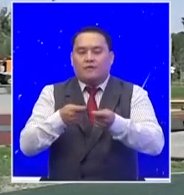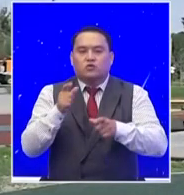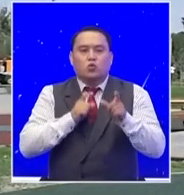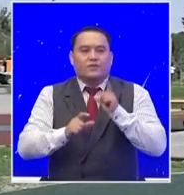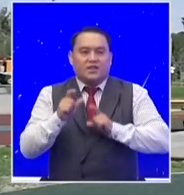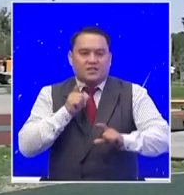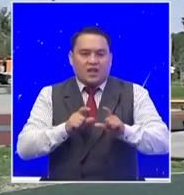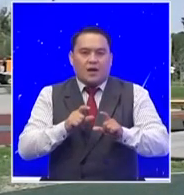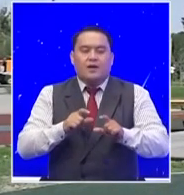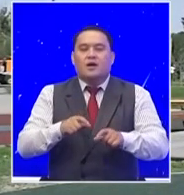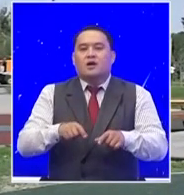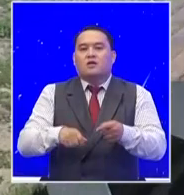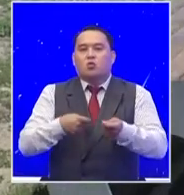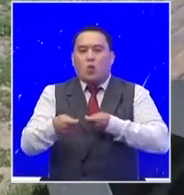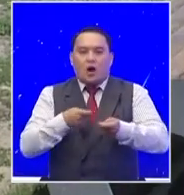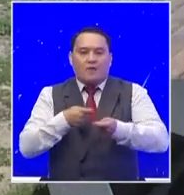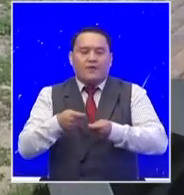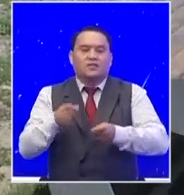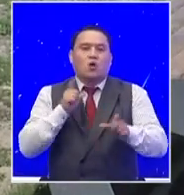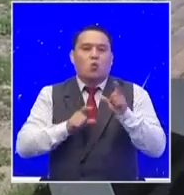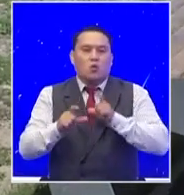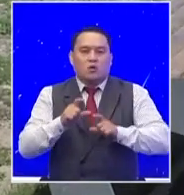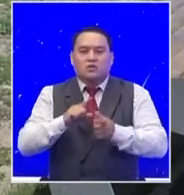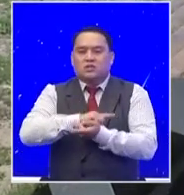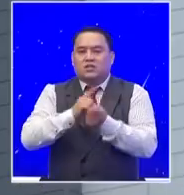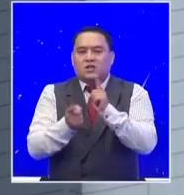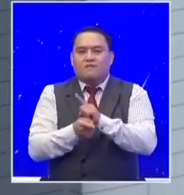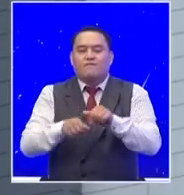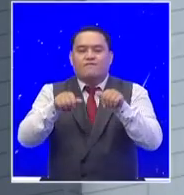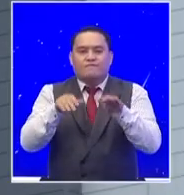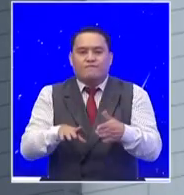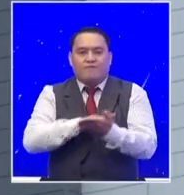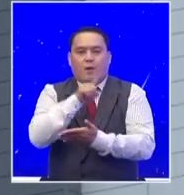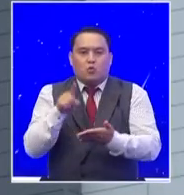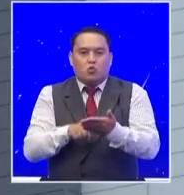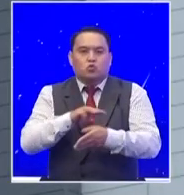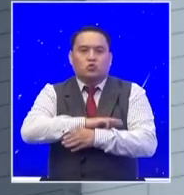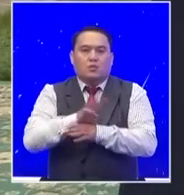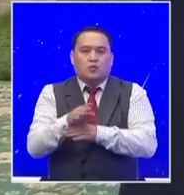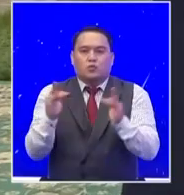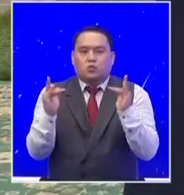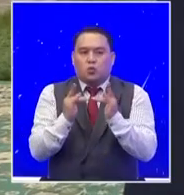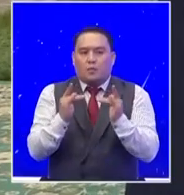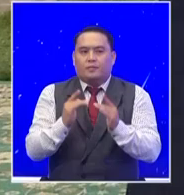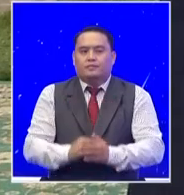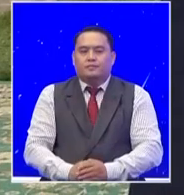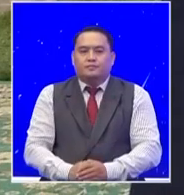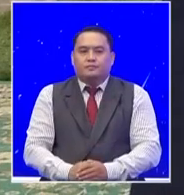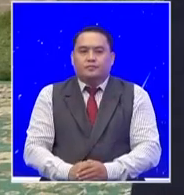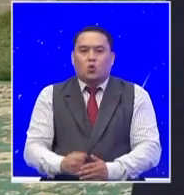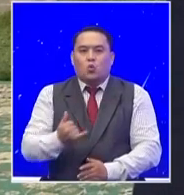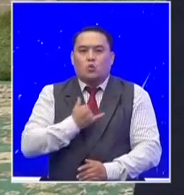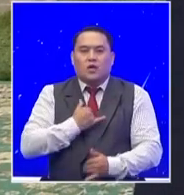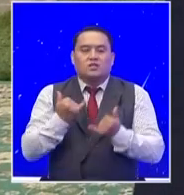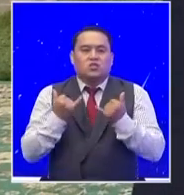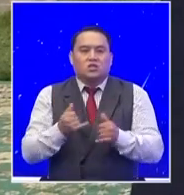университета. По словам ректора вуза, новое общежитие кардинально решило вопрос обеспечения студентов жильем. У нас сейчас обучается 6